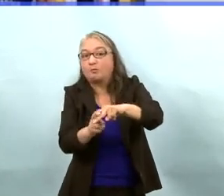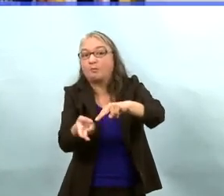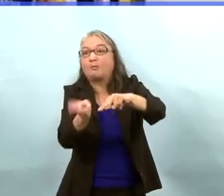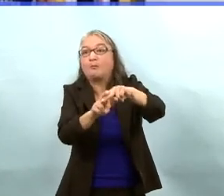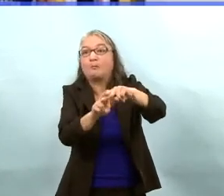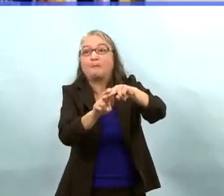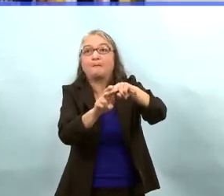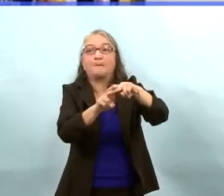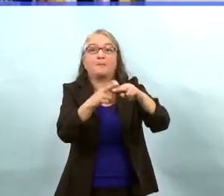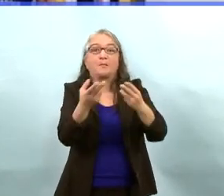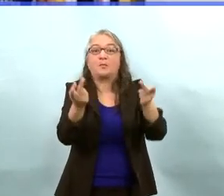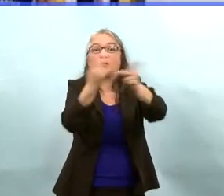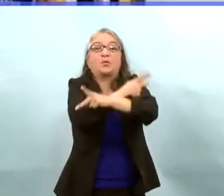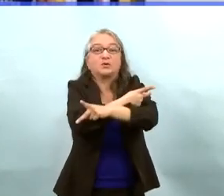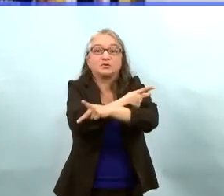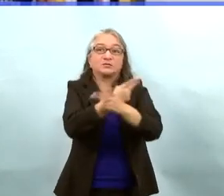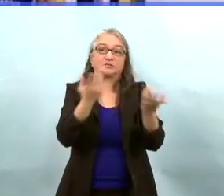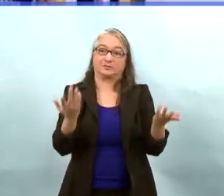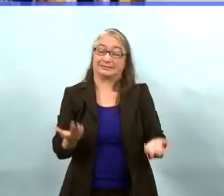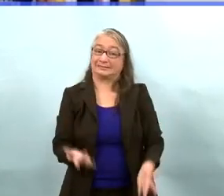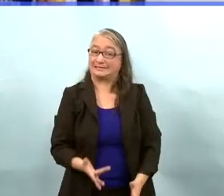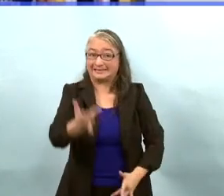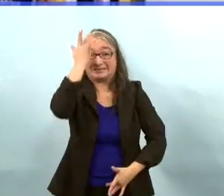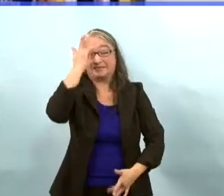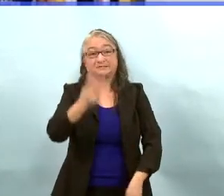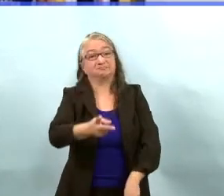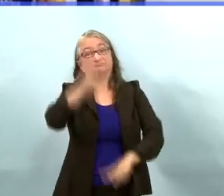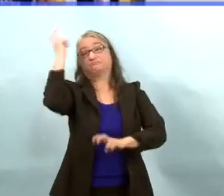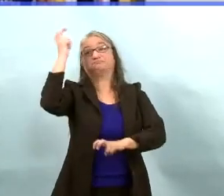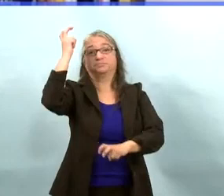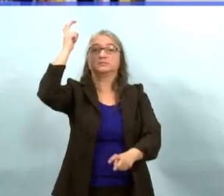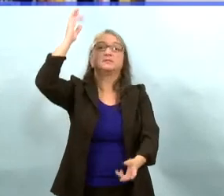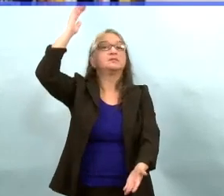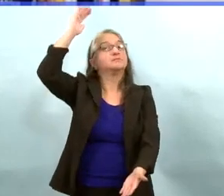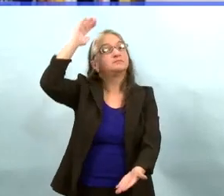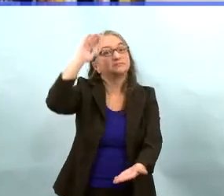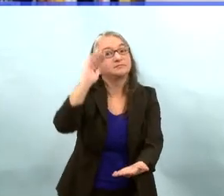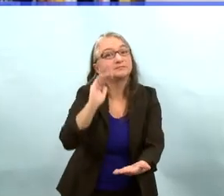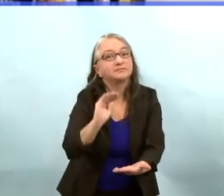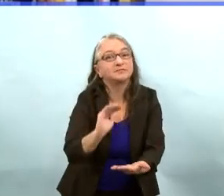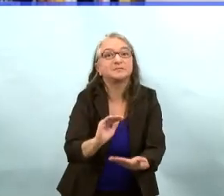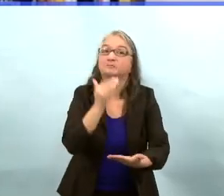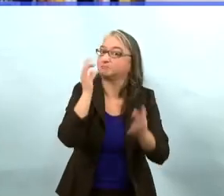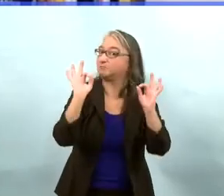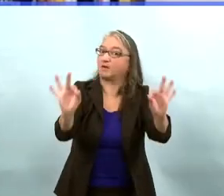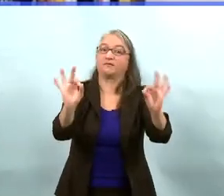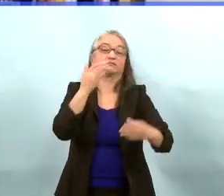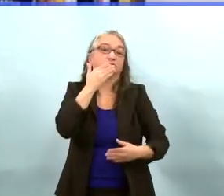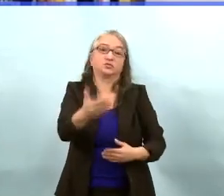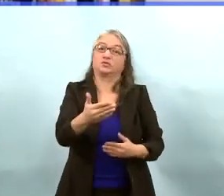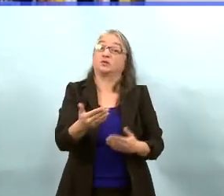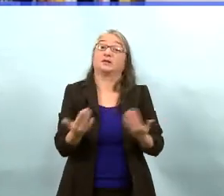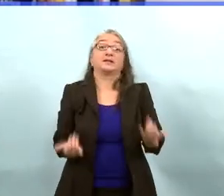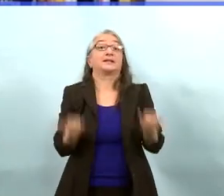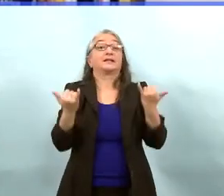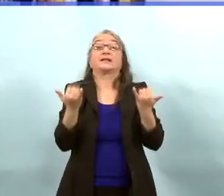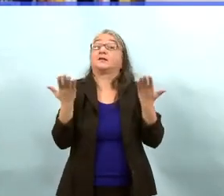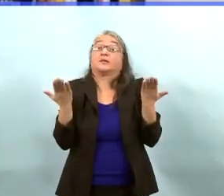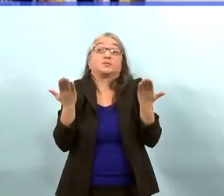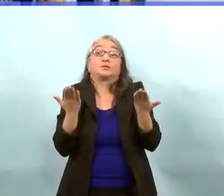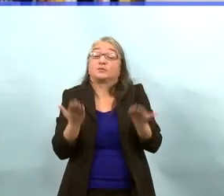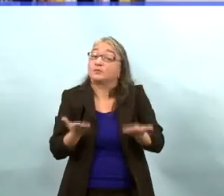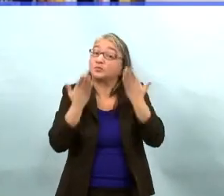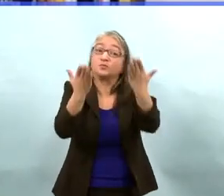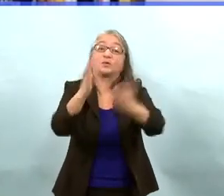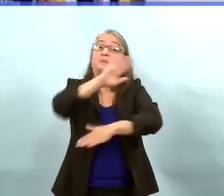c'est encore plus marqué la baisse du nombre de décès chez les gens vaccinés. Donc, c'est vraiment la raison pour laquelle on recommande ce vaccin pour tout le monde au Manitoba.